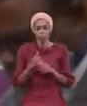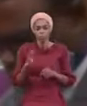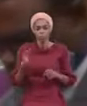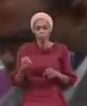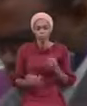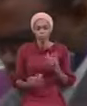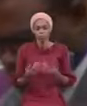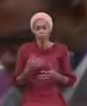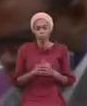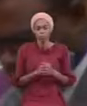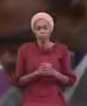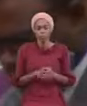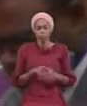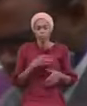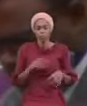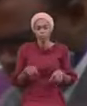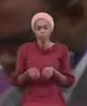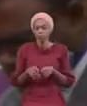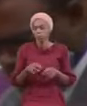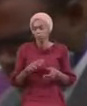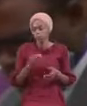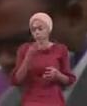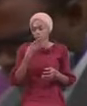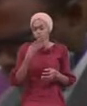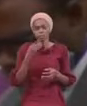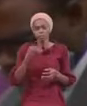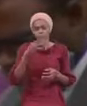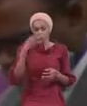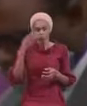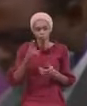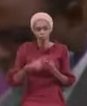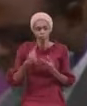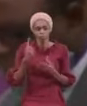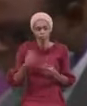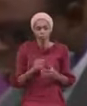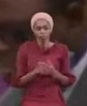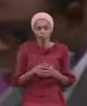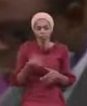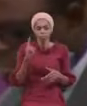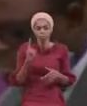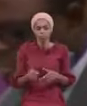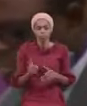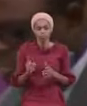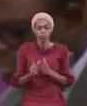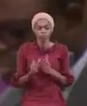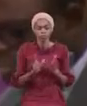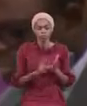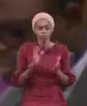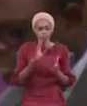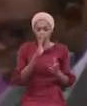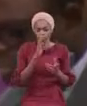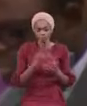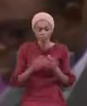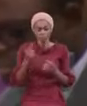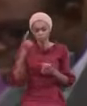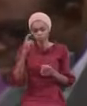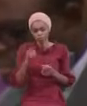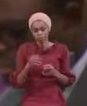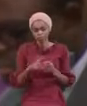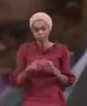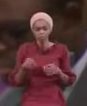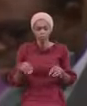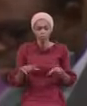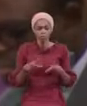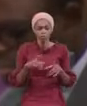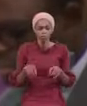il y aura une seule loi pour toute l'assemblée pour vous et pour l'étranger en sé jour au milieu de vous ce sera